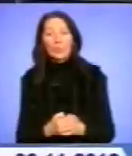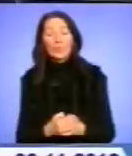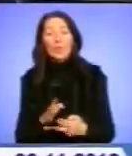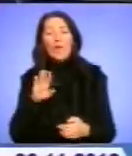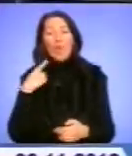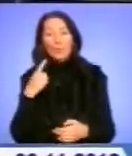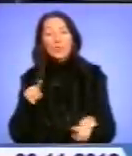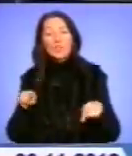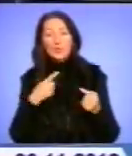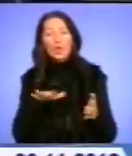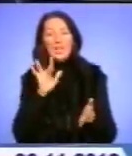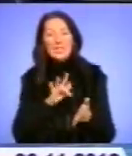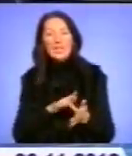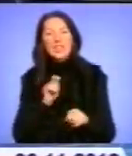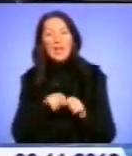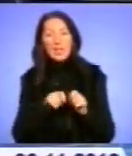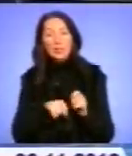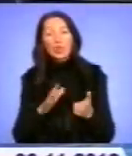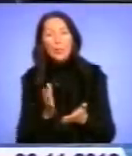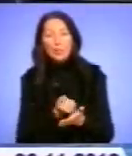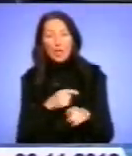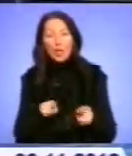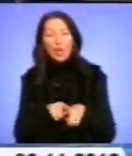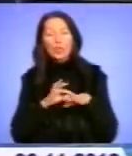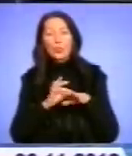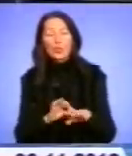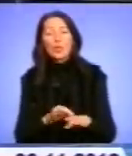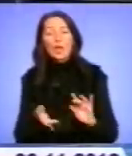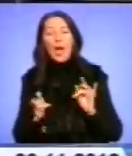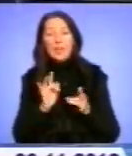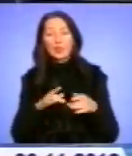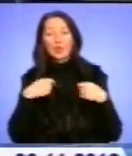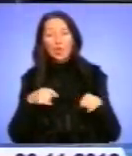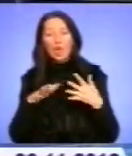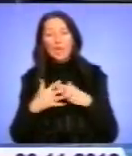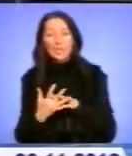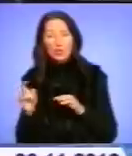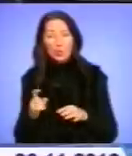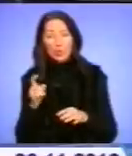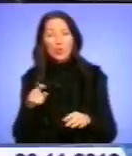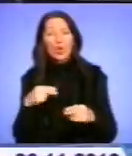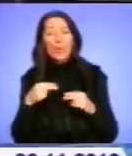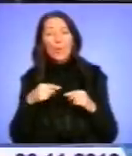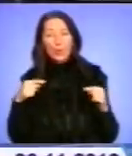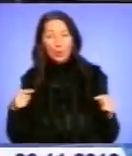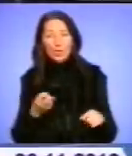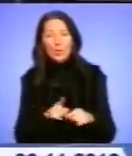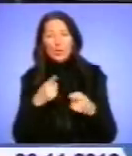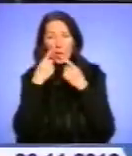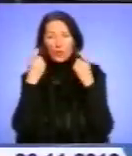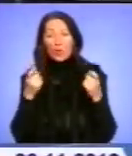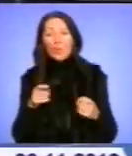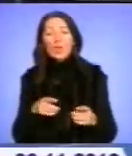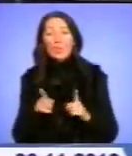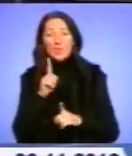Області створить центр експортного потенціалу, а також проводитимуть електронні торги сільськогосподарської продукції. Про це повідомили під час наради семінару